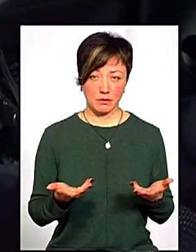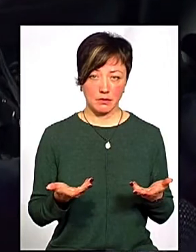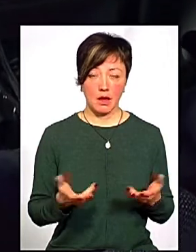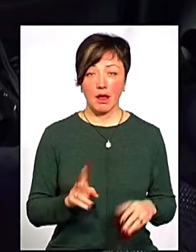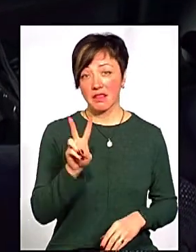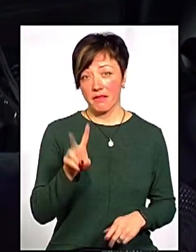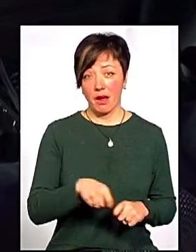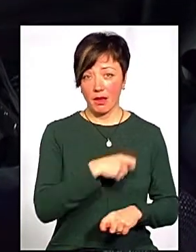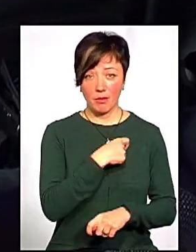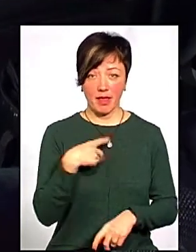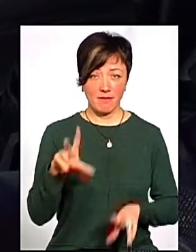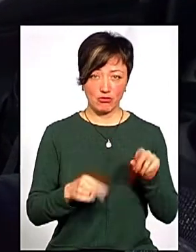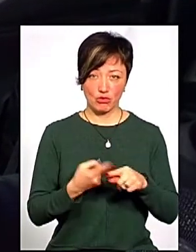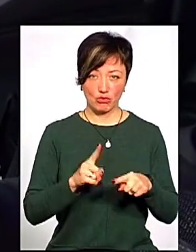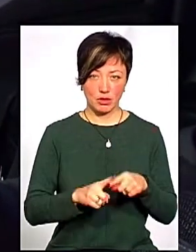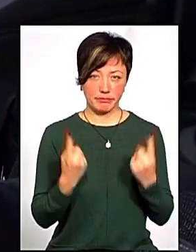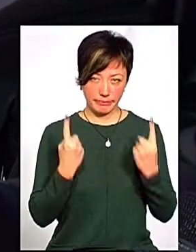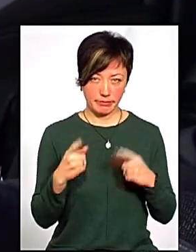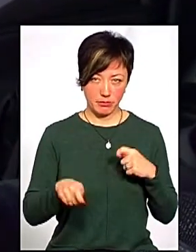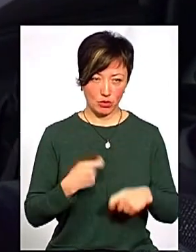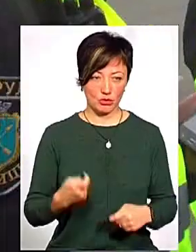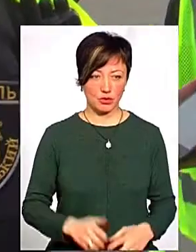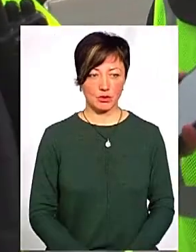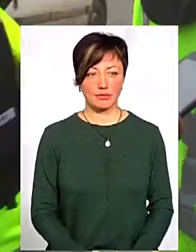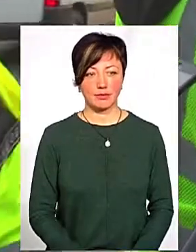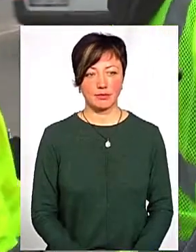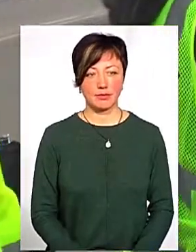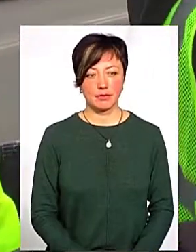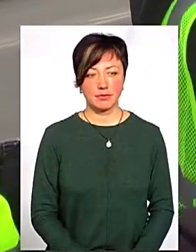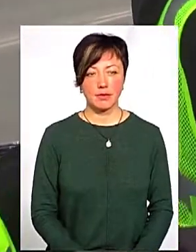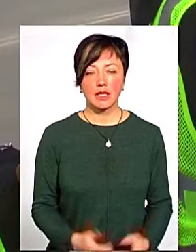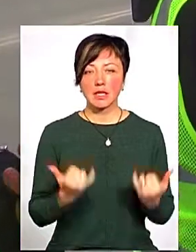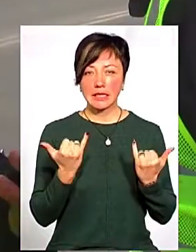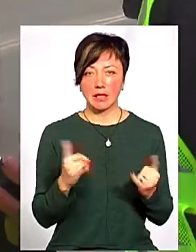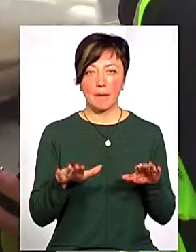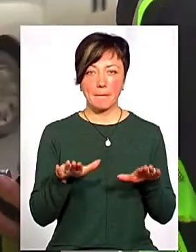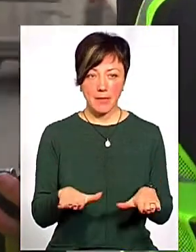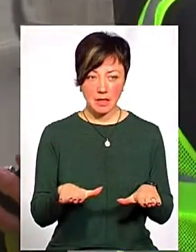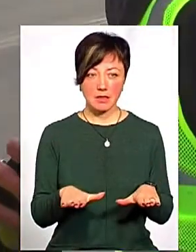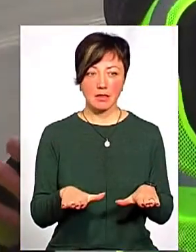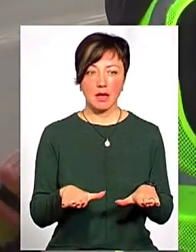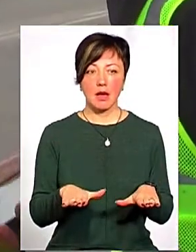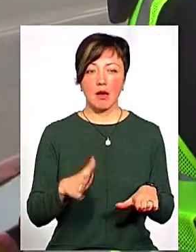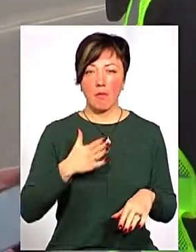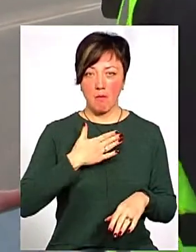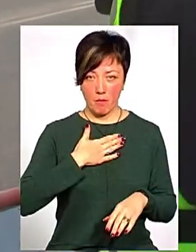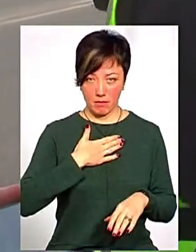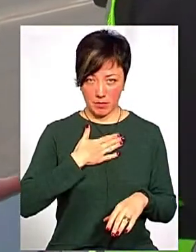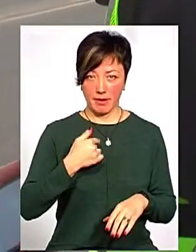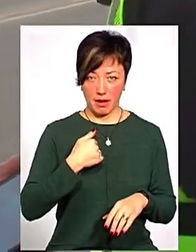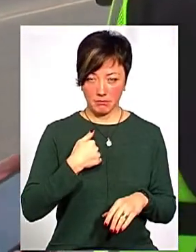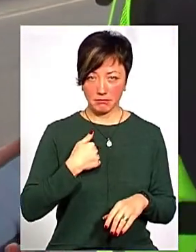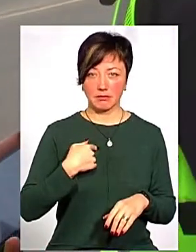2 кілометри, я не рахую, що це таке порушення. Зараз на даному місці мною, інспектором патрульної поліції, Ситником